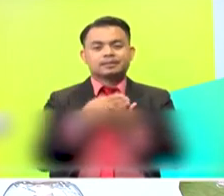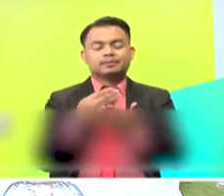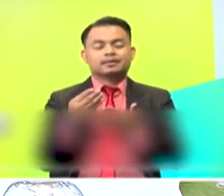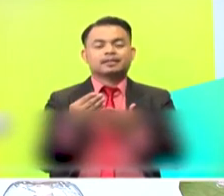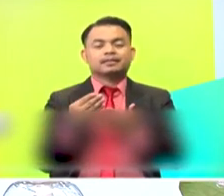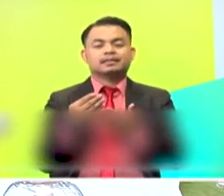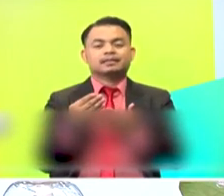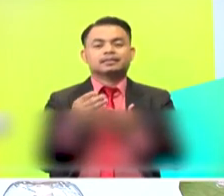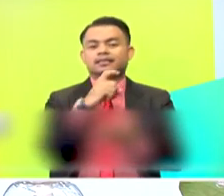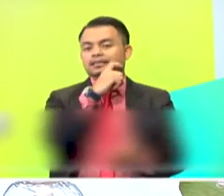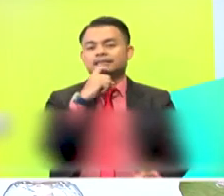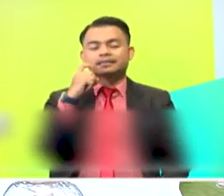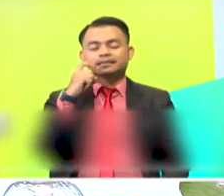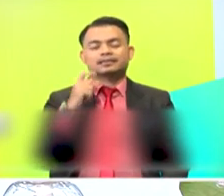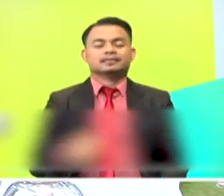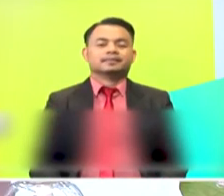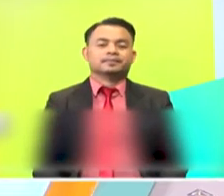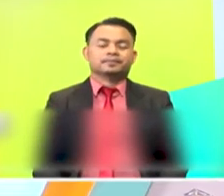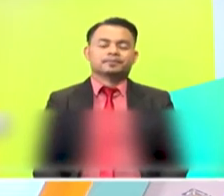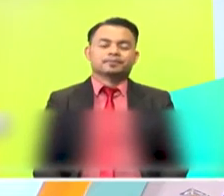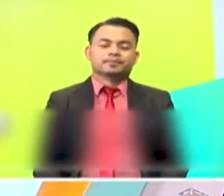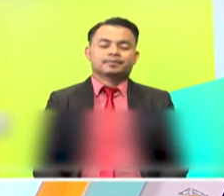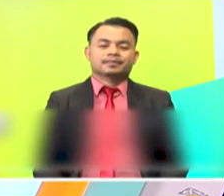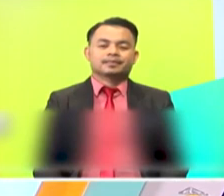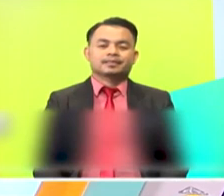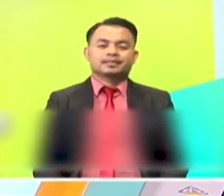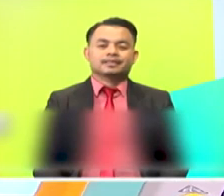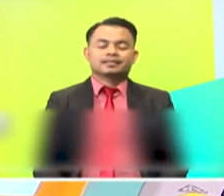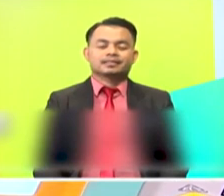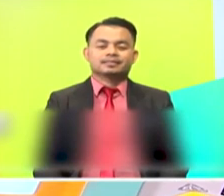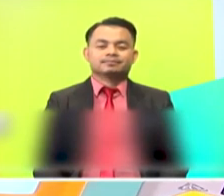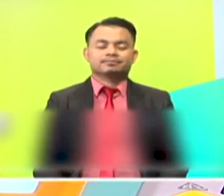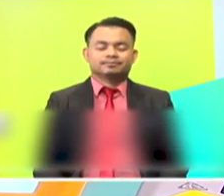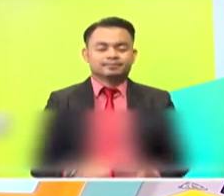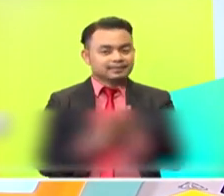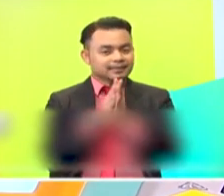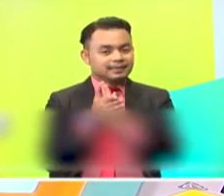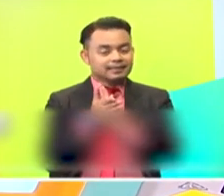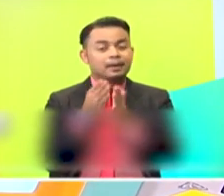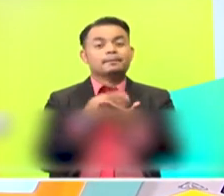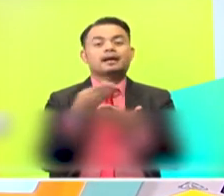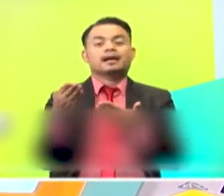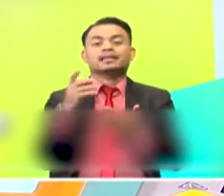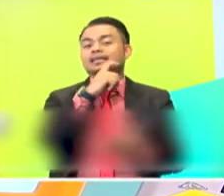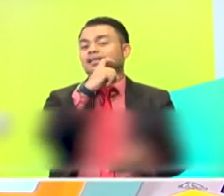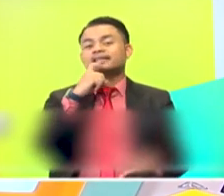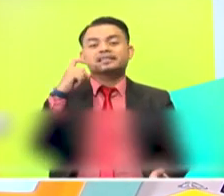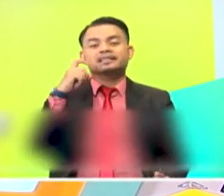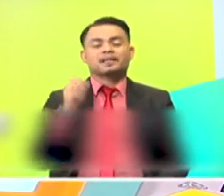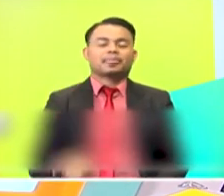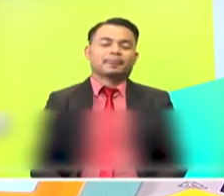sore jadi proses tuh jadi proses jadi bahan kering lah betul oke